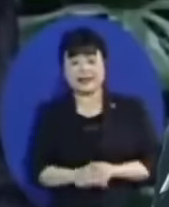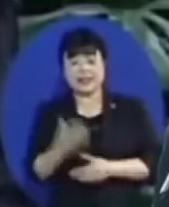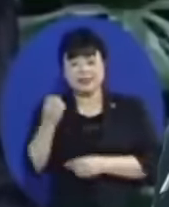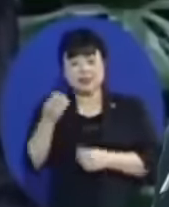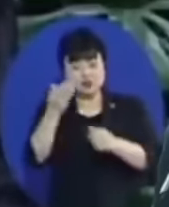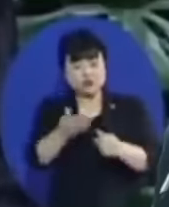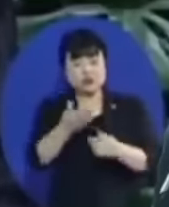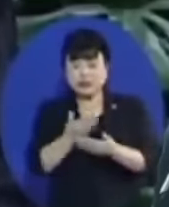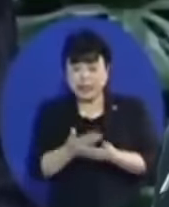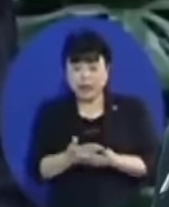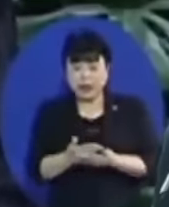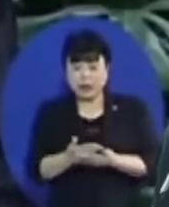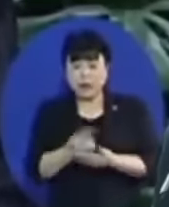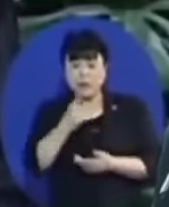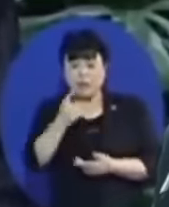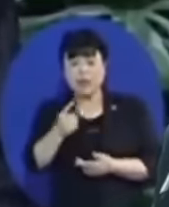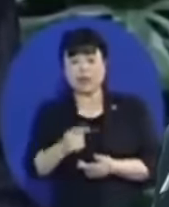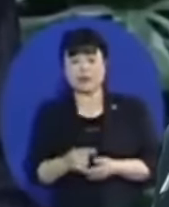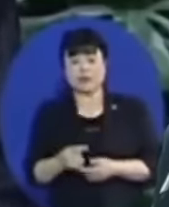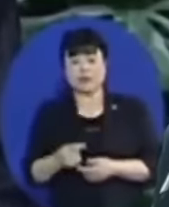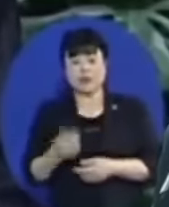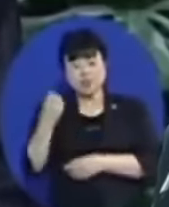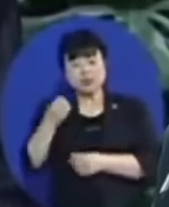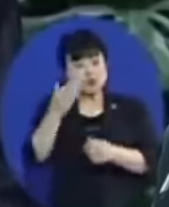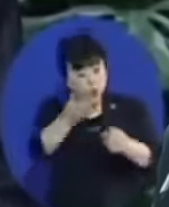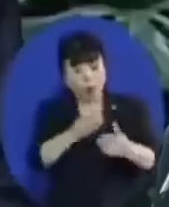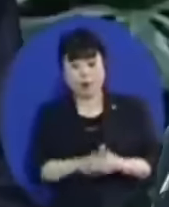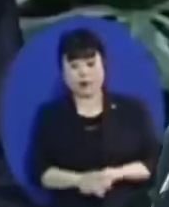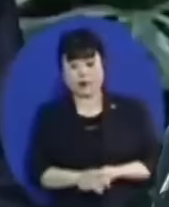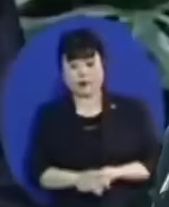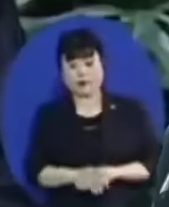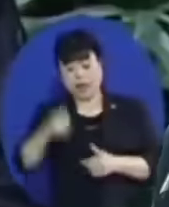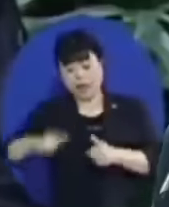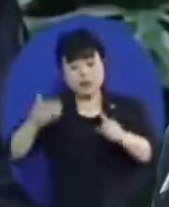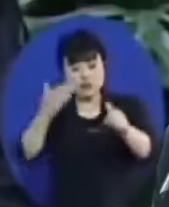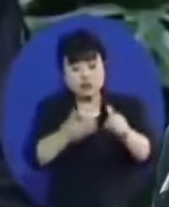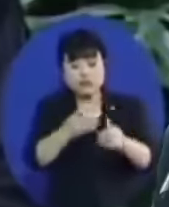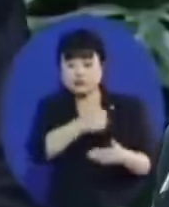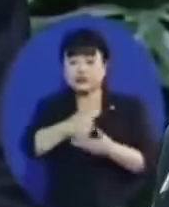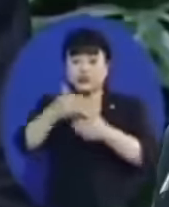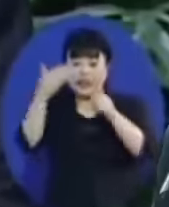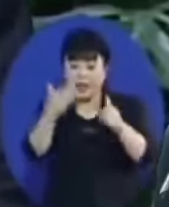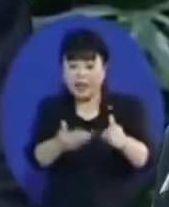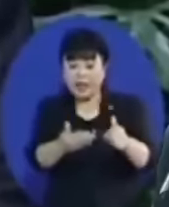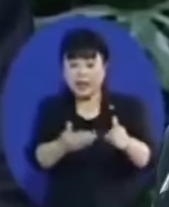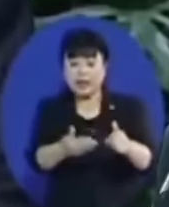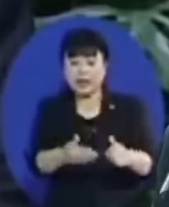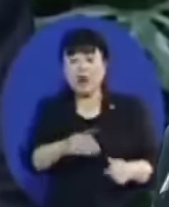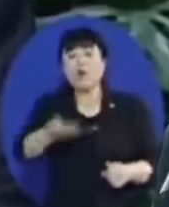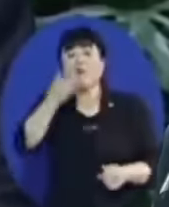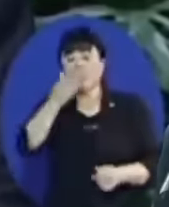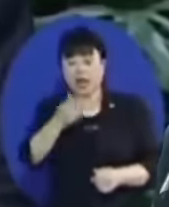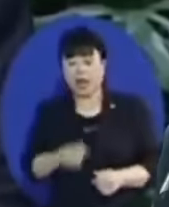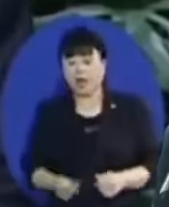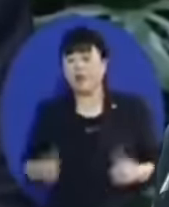신문지를 주십시오. 좀 사가게 하면 신문지 안 주겠습니까? 아들을 주신 하나님께 무엇을 먹을까, 무엇을 입을까, 무엇을